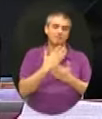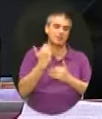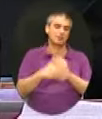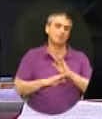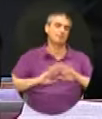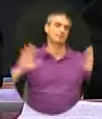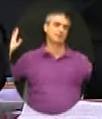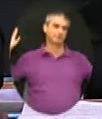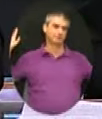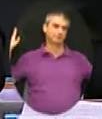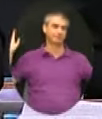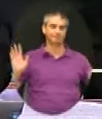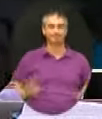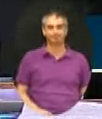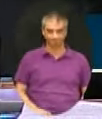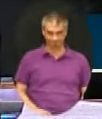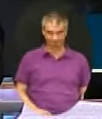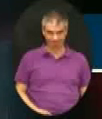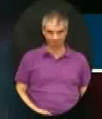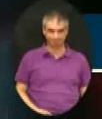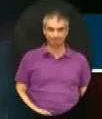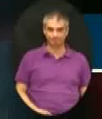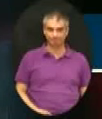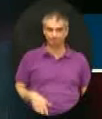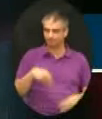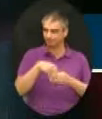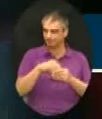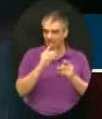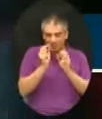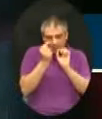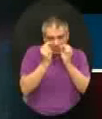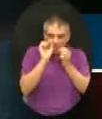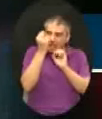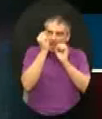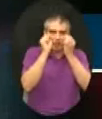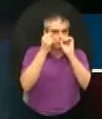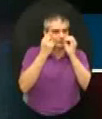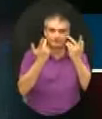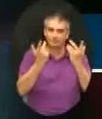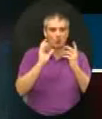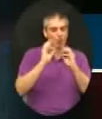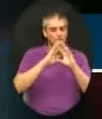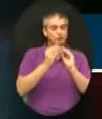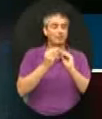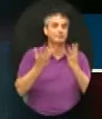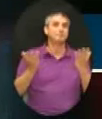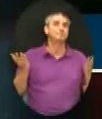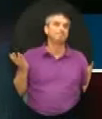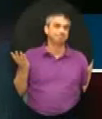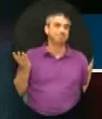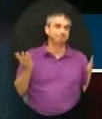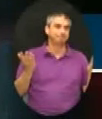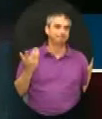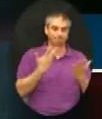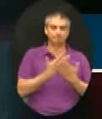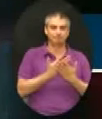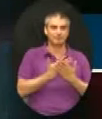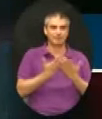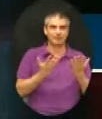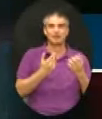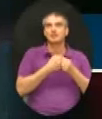נגמר. טוב, זה ממש, חלק מזה זה ממש שברי אחוז, אפילו לא אחוזים שלמים, כך שזה מעיד על